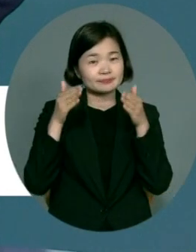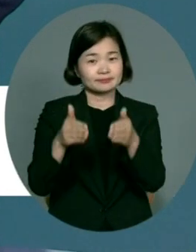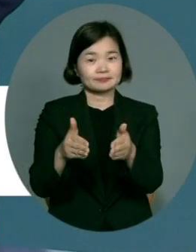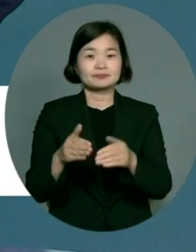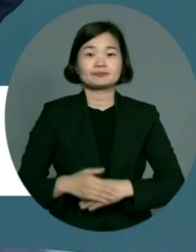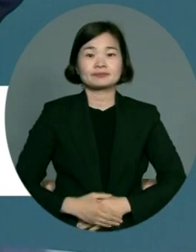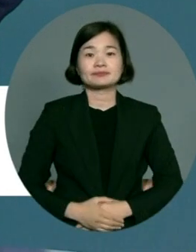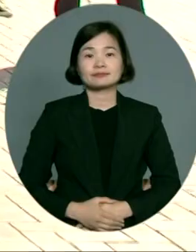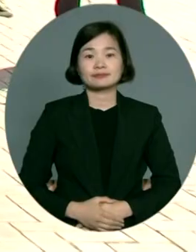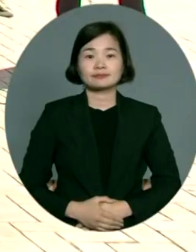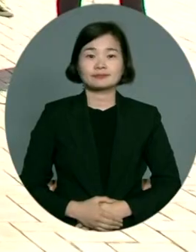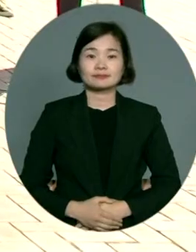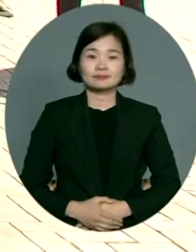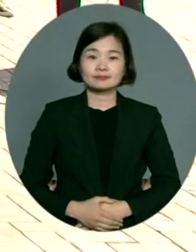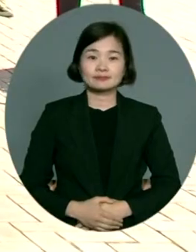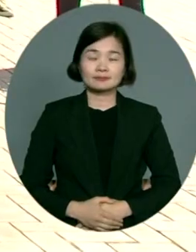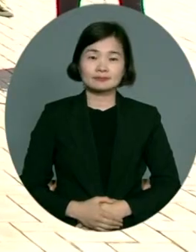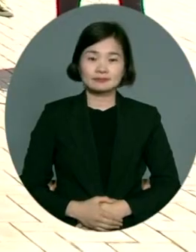기자입니다.